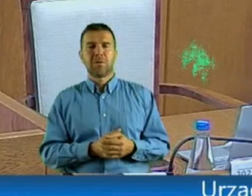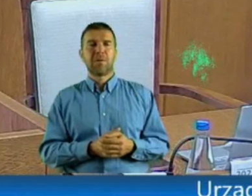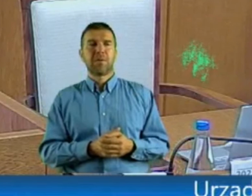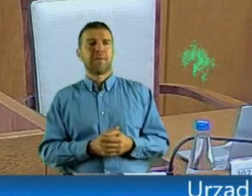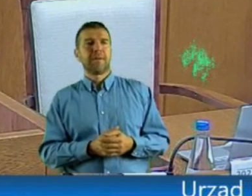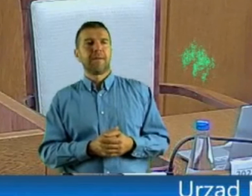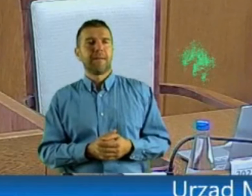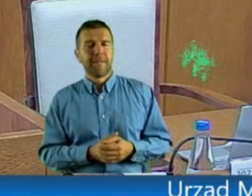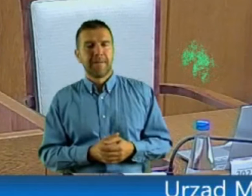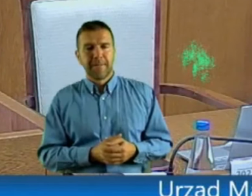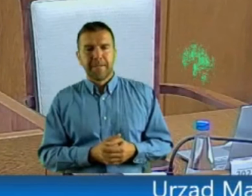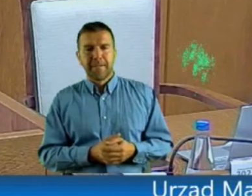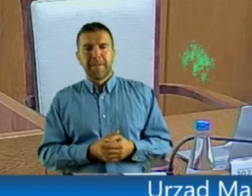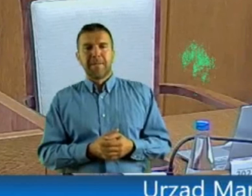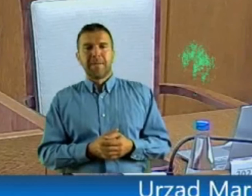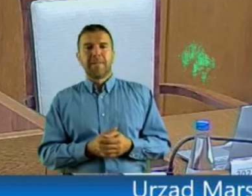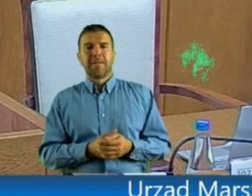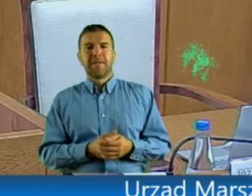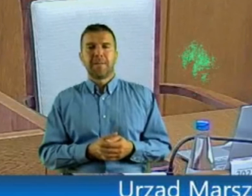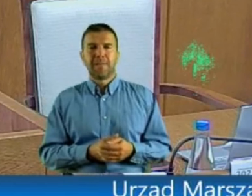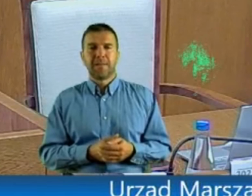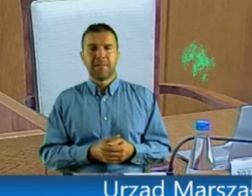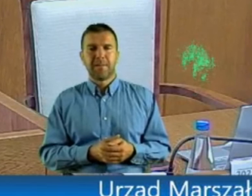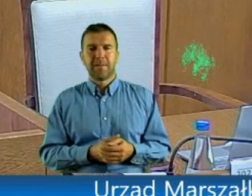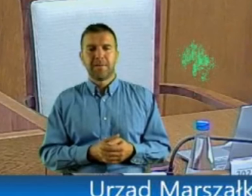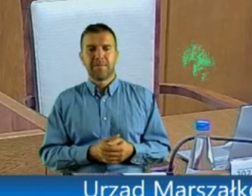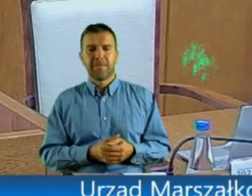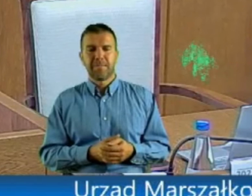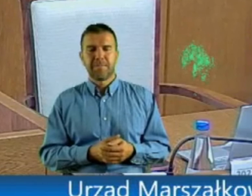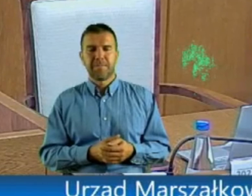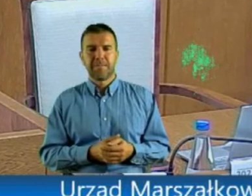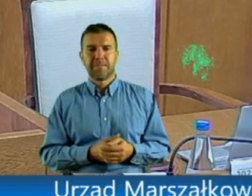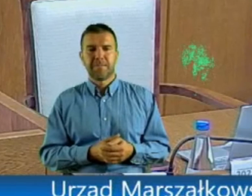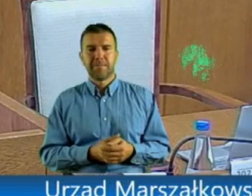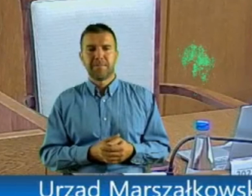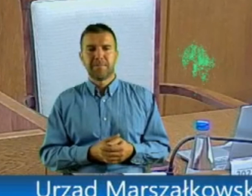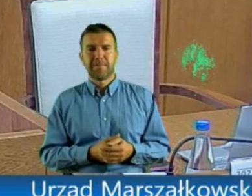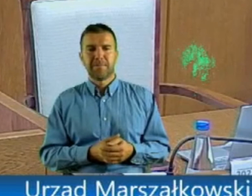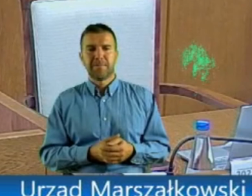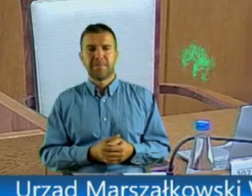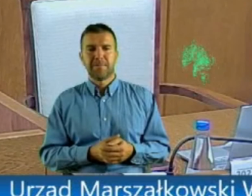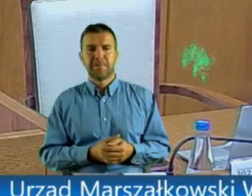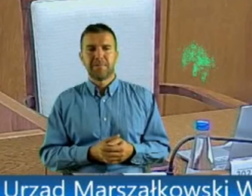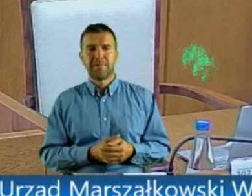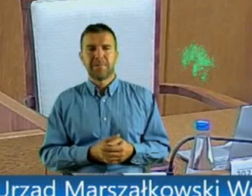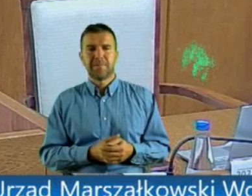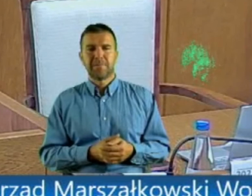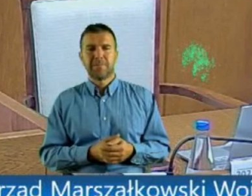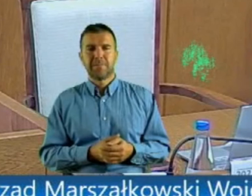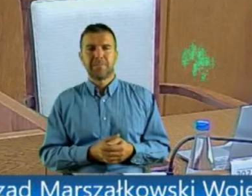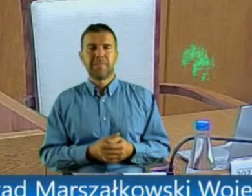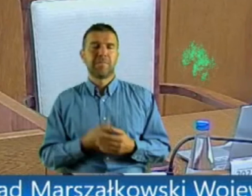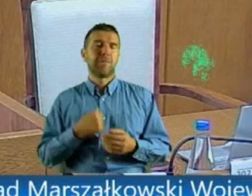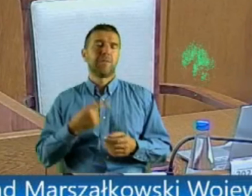w formie takiej stacjonarnej, gdzie byśmy mieli właśnie możliwość przeprowadzania tego